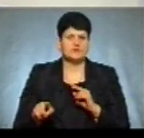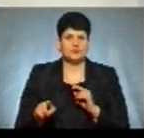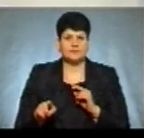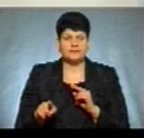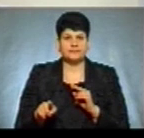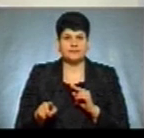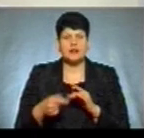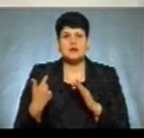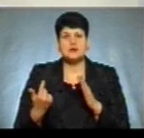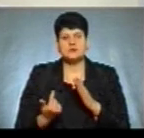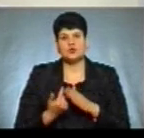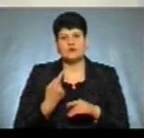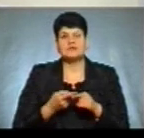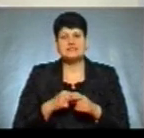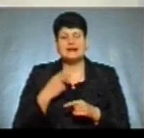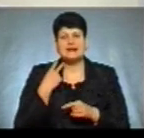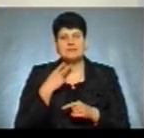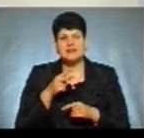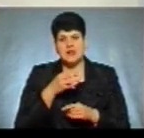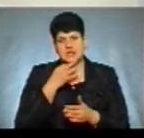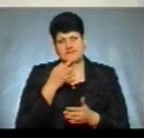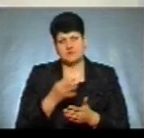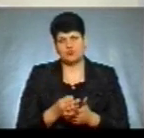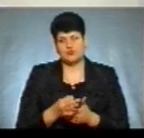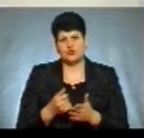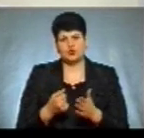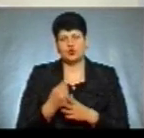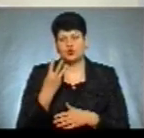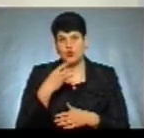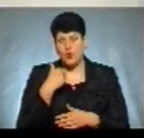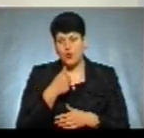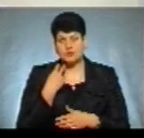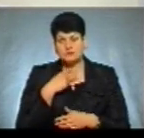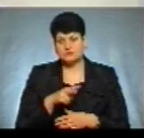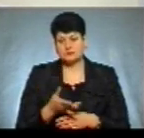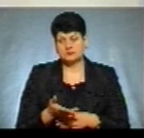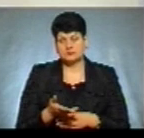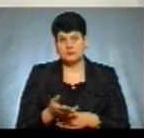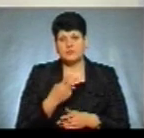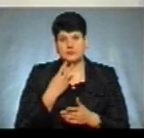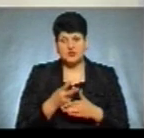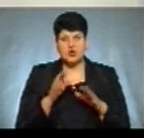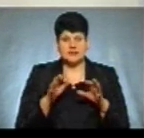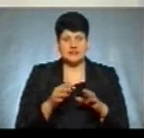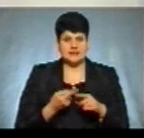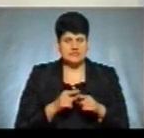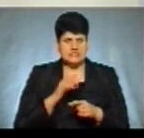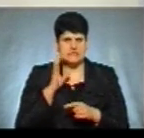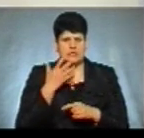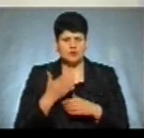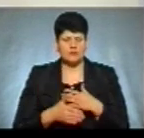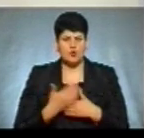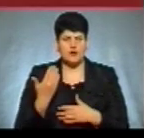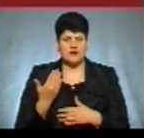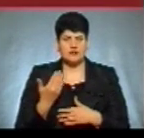оперативно, і знову ж таки це кримінальна відповідальність. До 3 років позбавлення волі передбачає стаття, це дуже серйозне покарання.